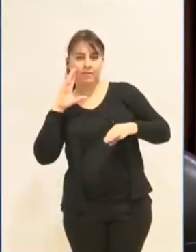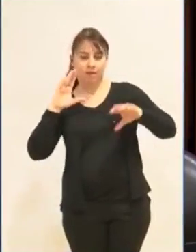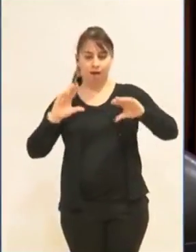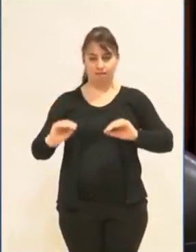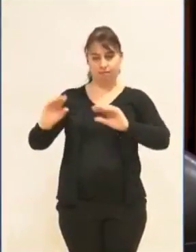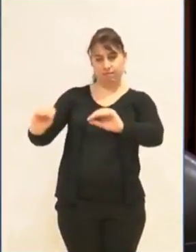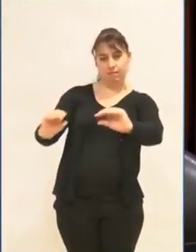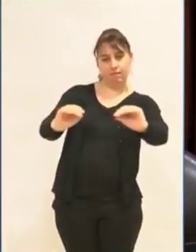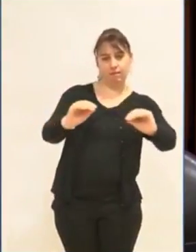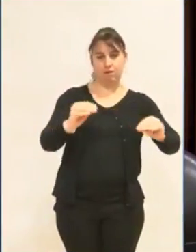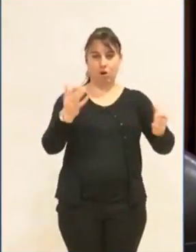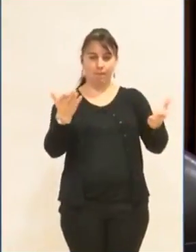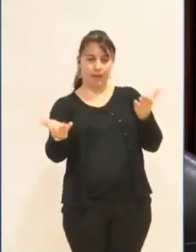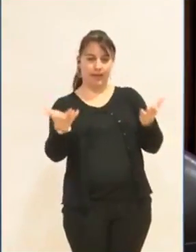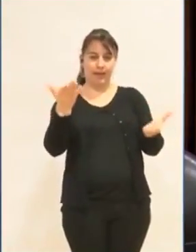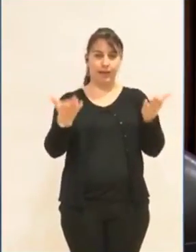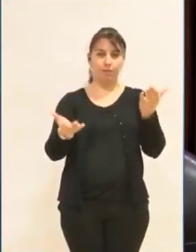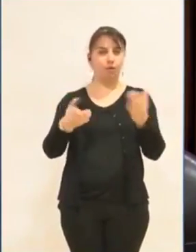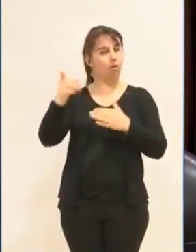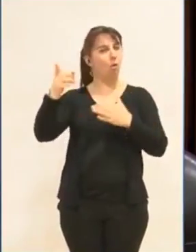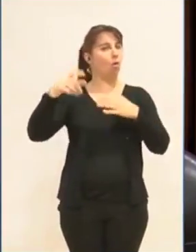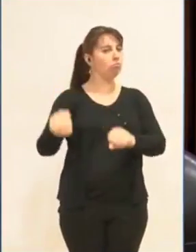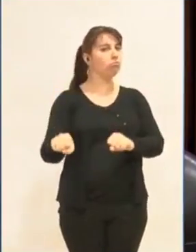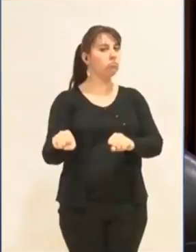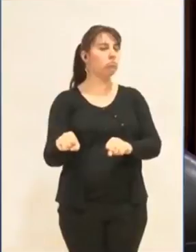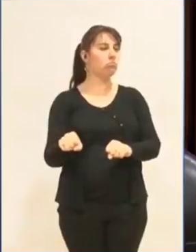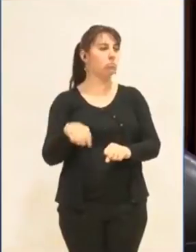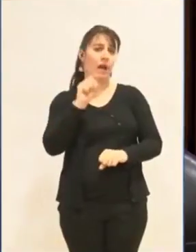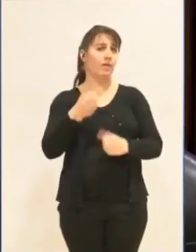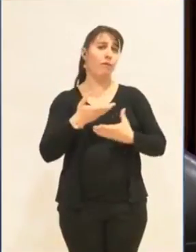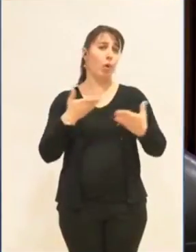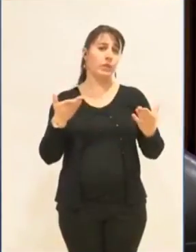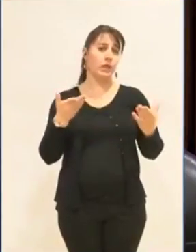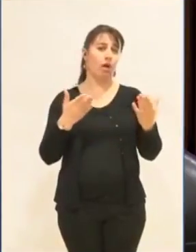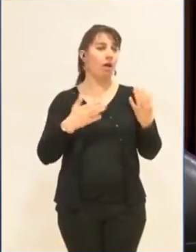secteurs-là. Il faut dire les choses sans se